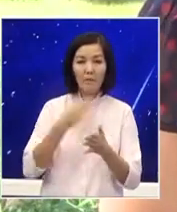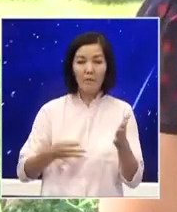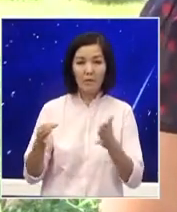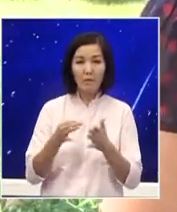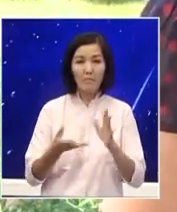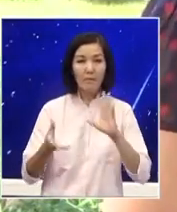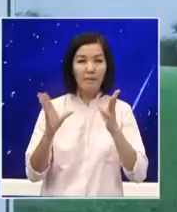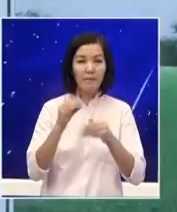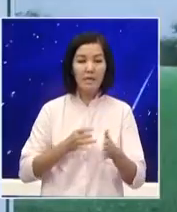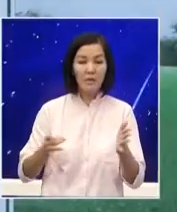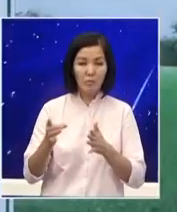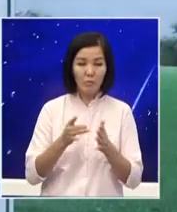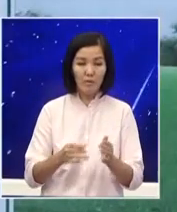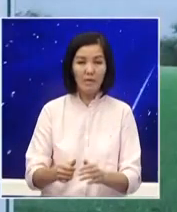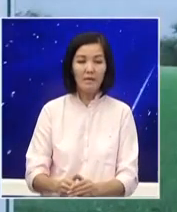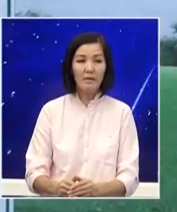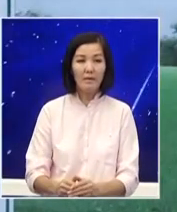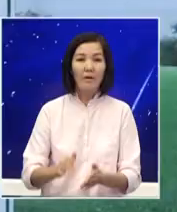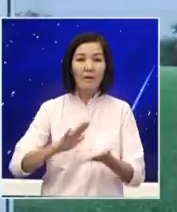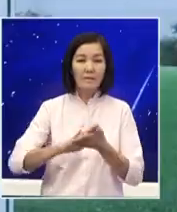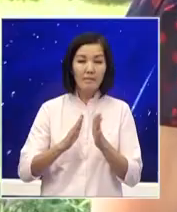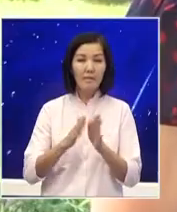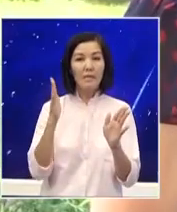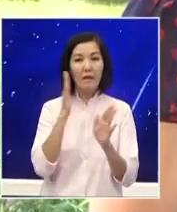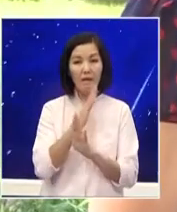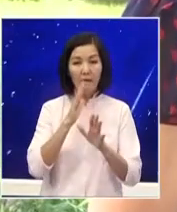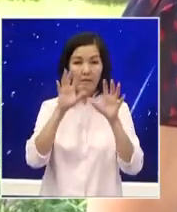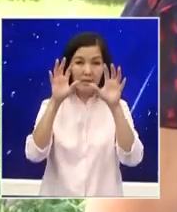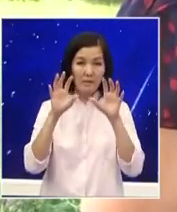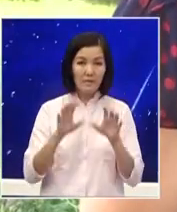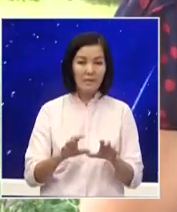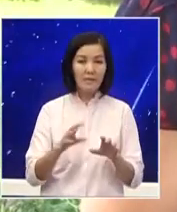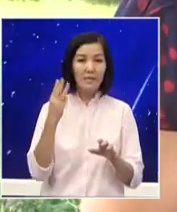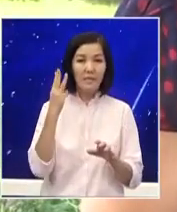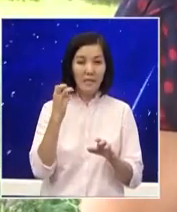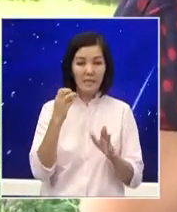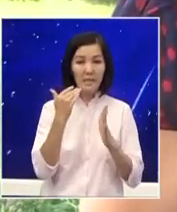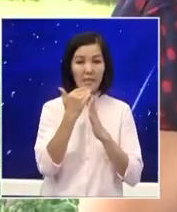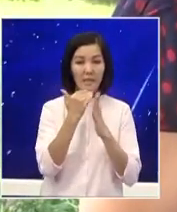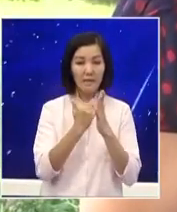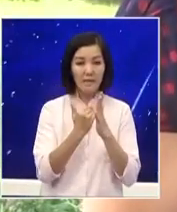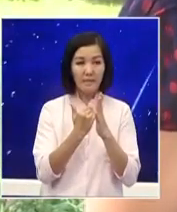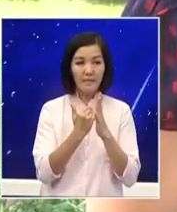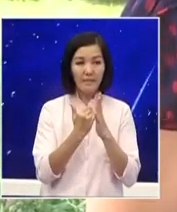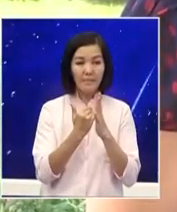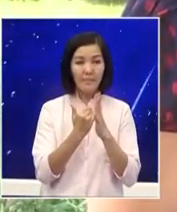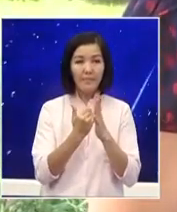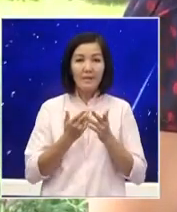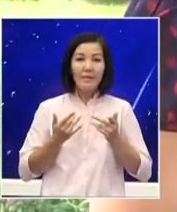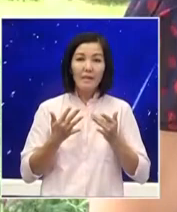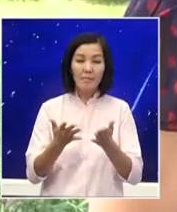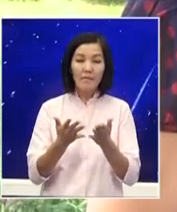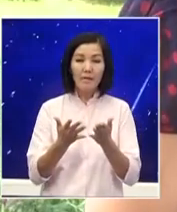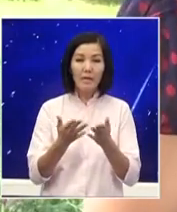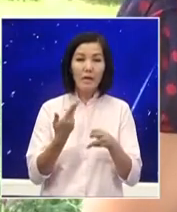области и по всей республике согласно экологического кодекса статьи 300 предусматривается именно требования этому